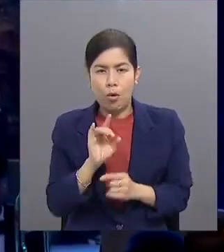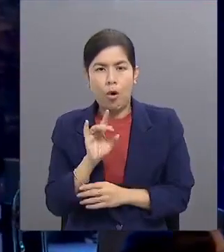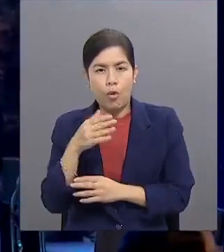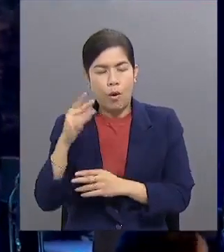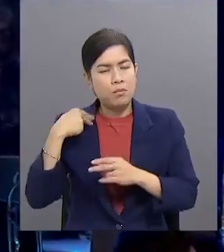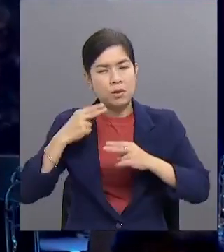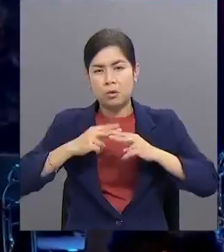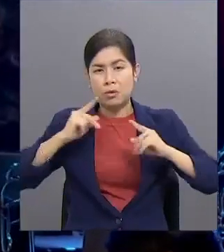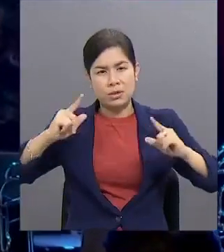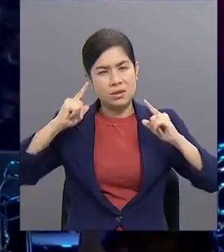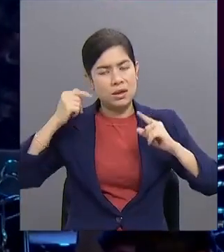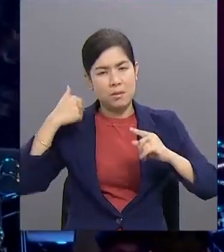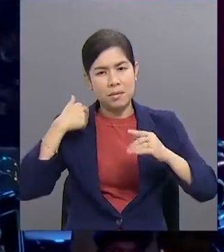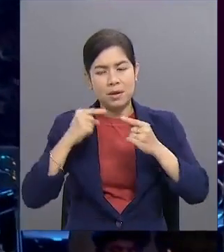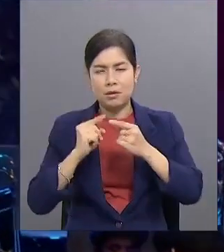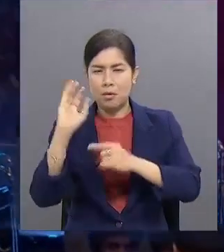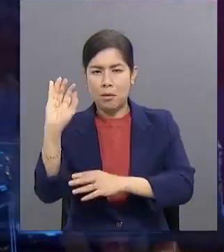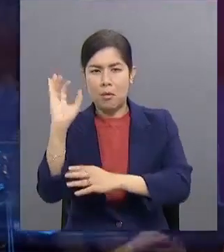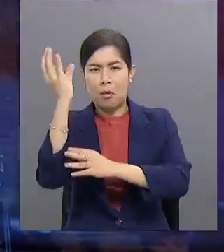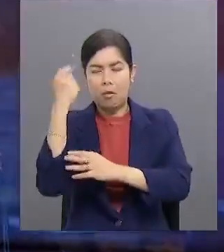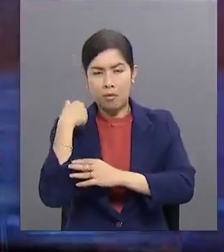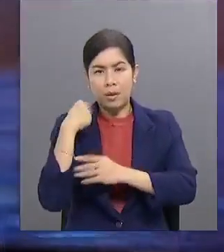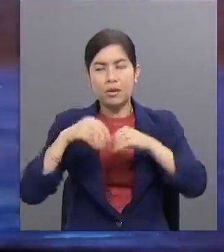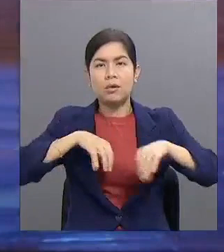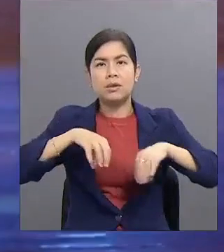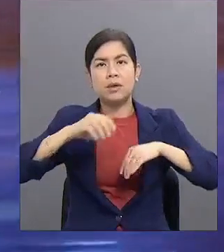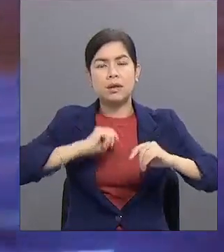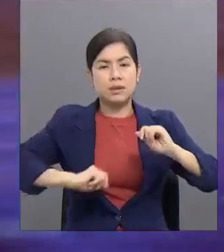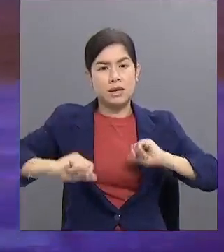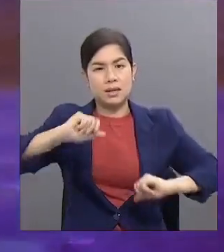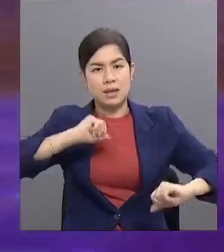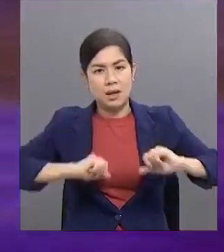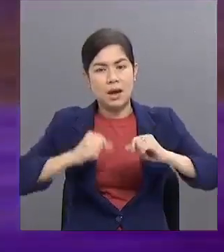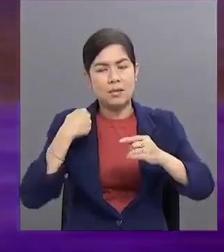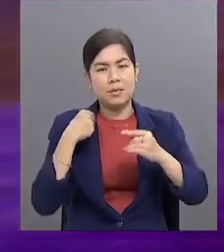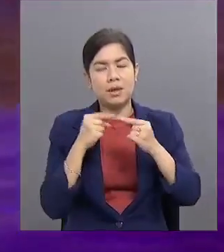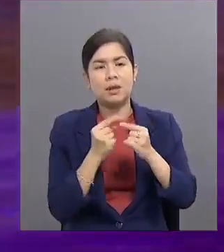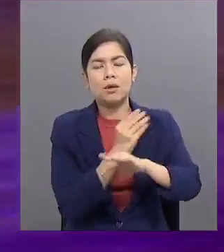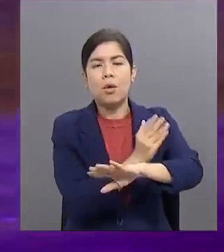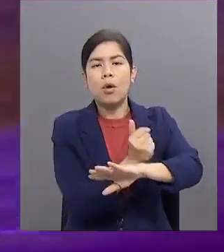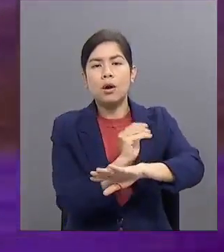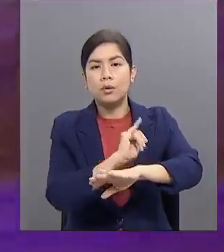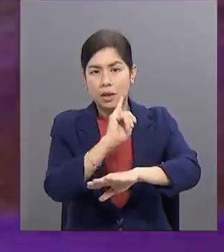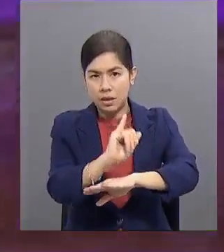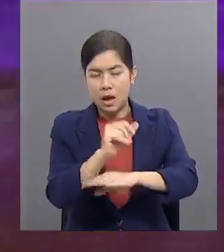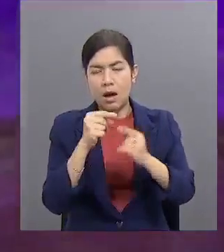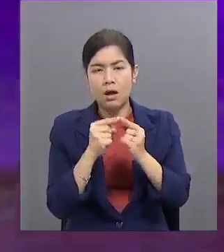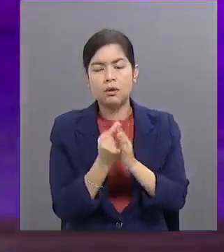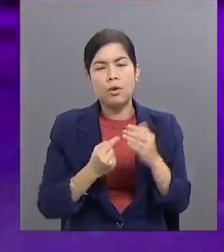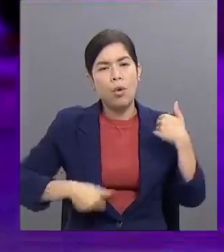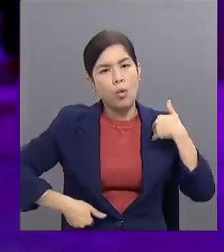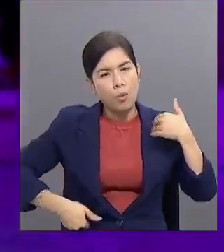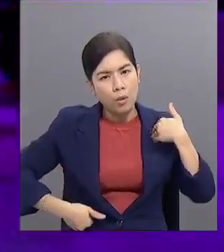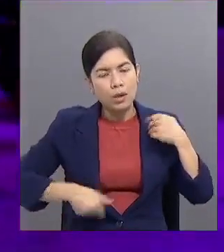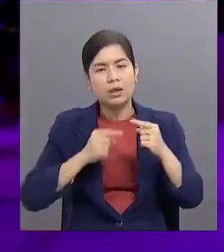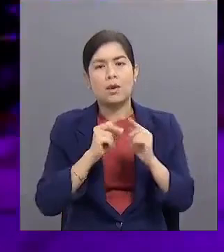การแสดงที่จังหวัดสำคัญเช่นพระนครศรีอยุธยาลพบุรีจนถึงจังหวัดน่านมีผลตอบรับที่ดี